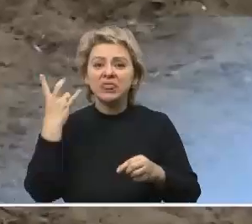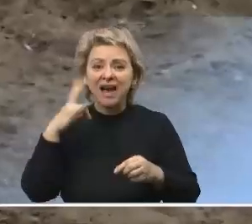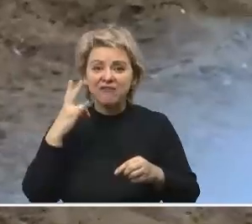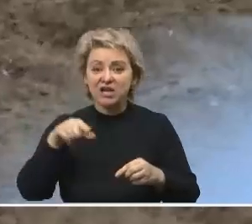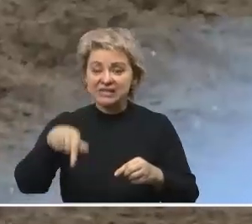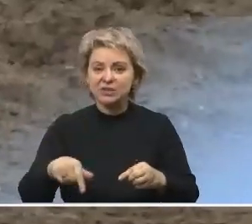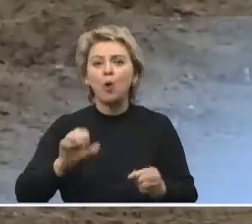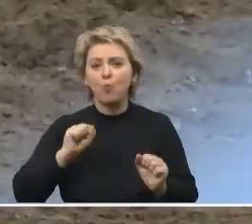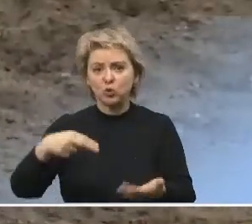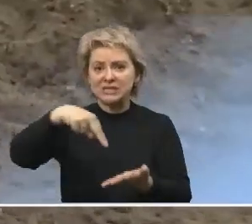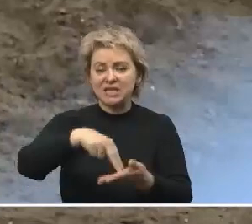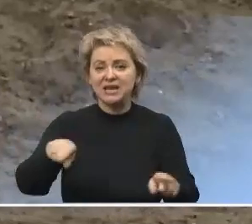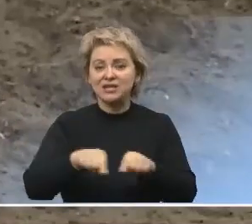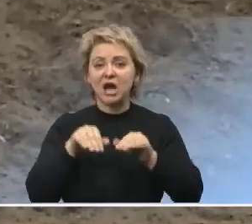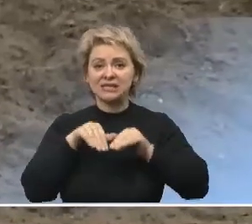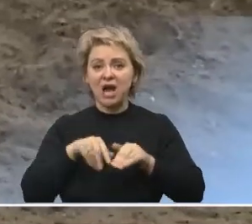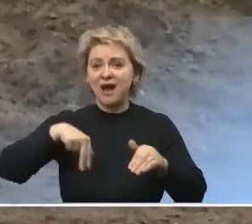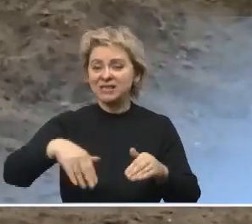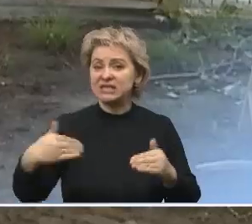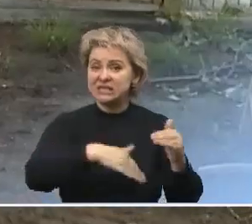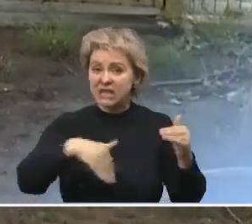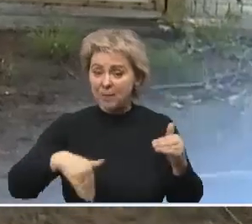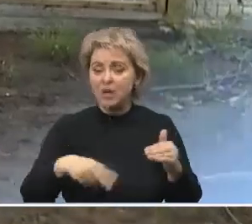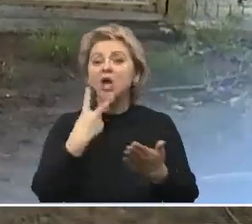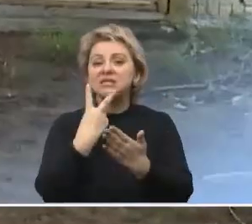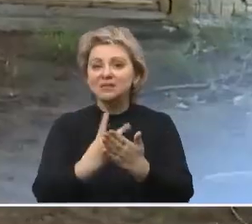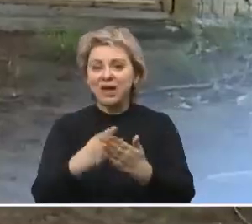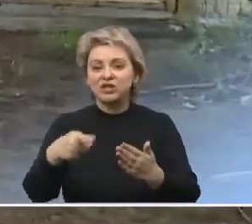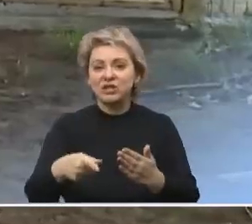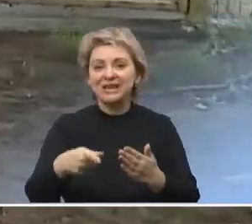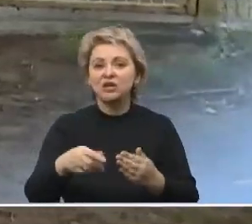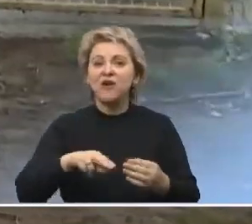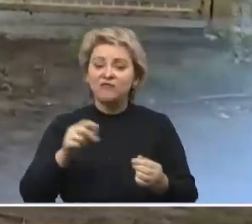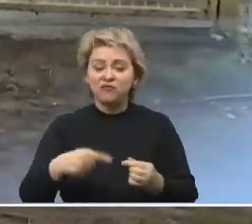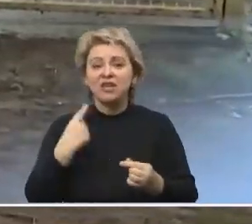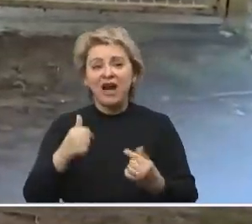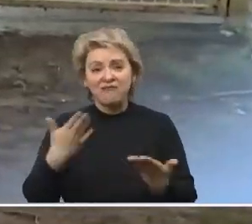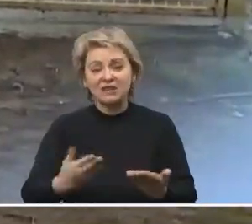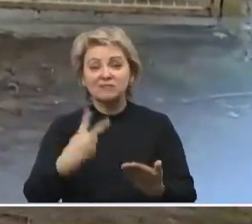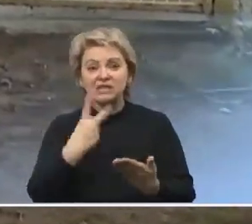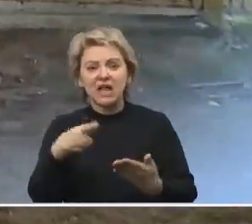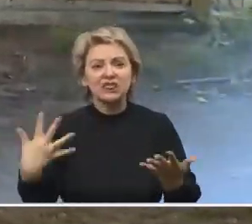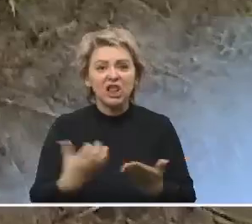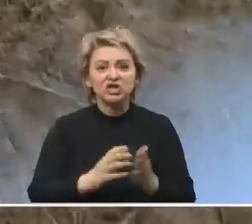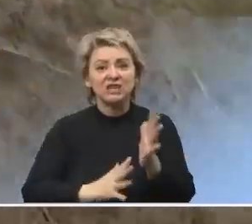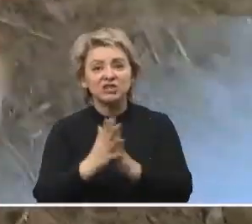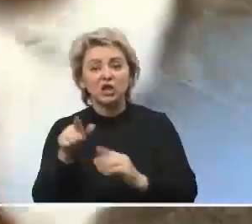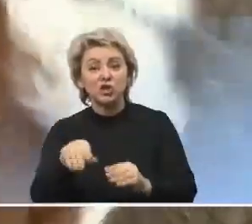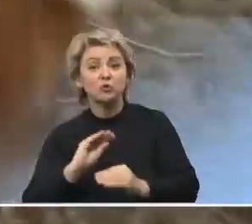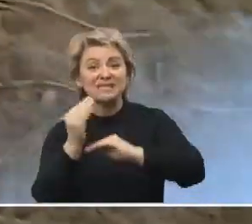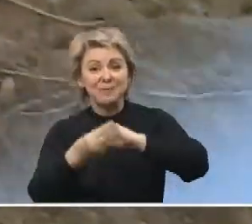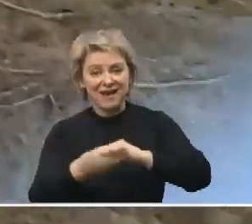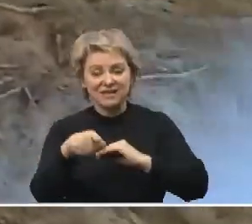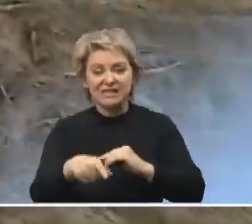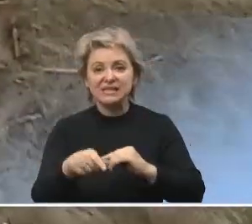умеет стоять как суслик, ходить на задних лапах, а главное – смотреть виноватым взглядом. Его нашли в траве, где щенок ловко